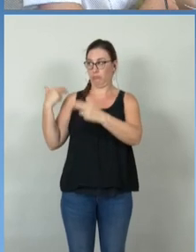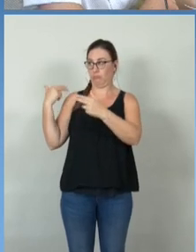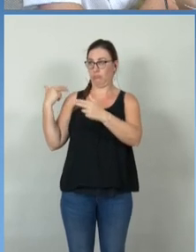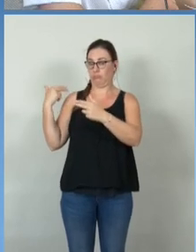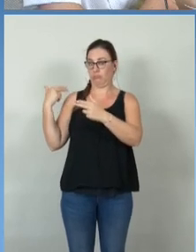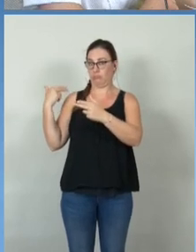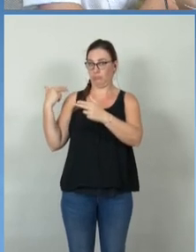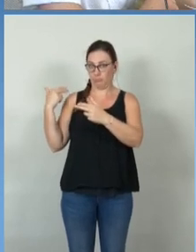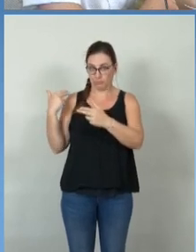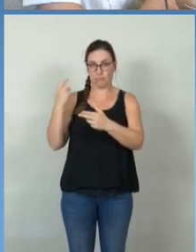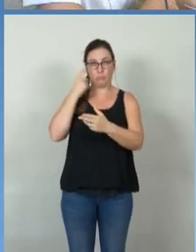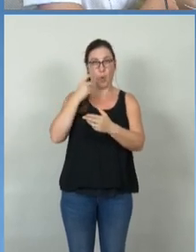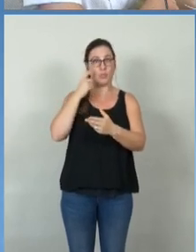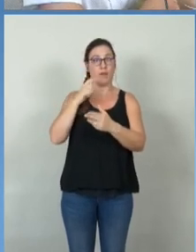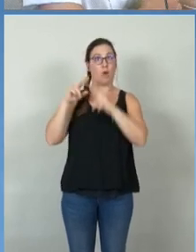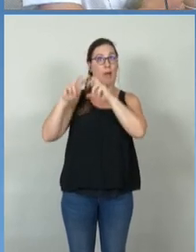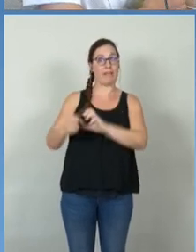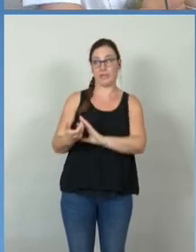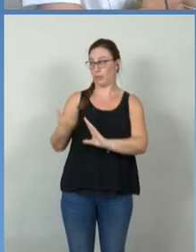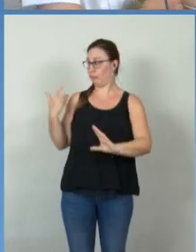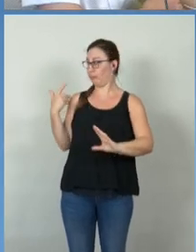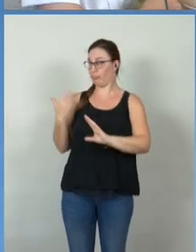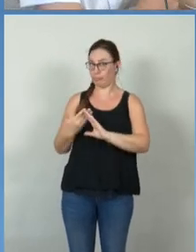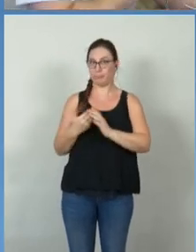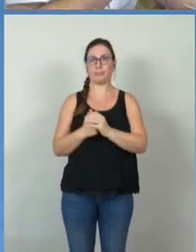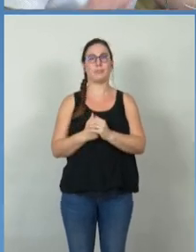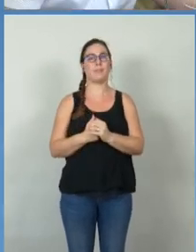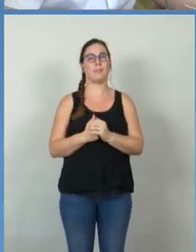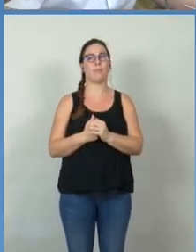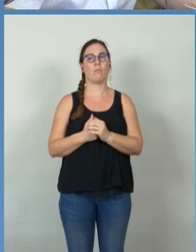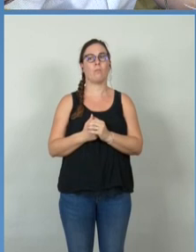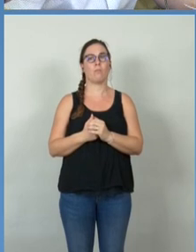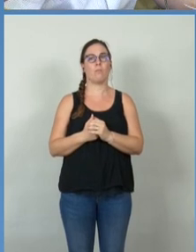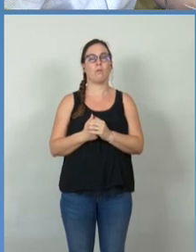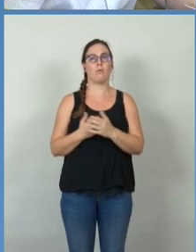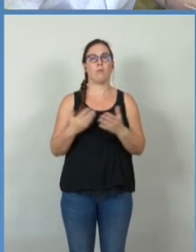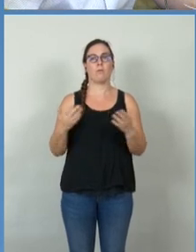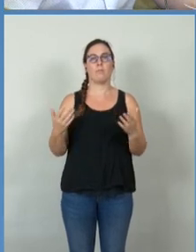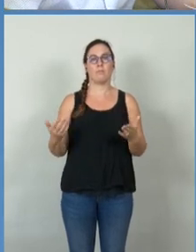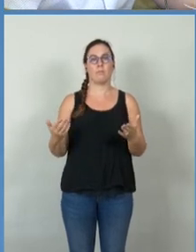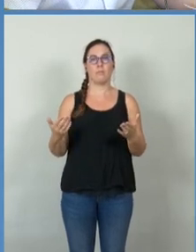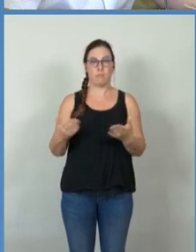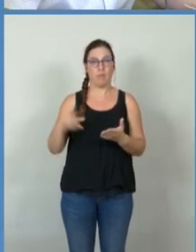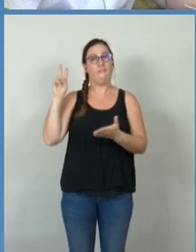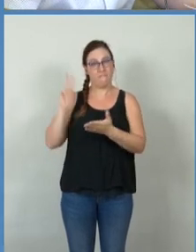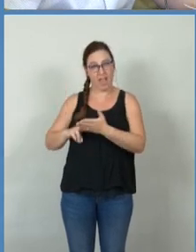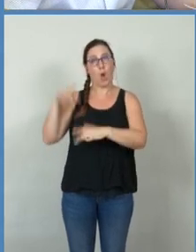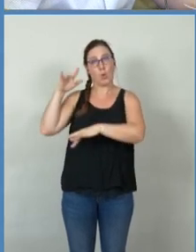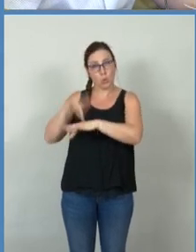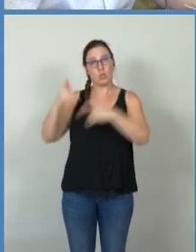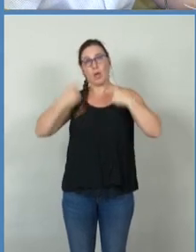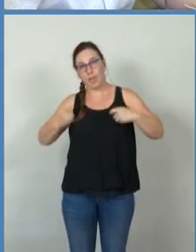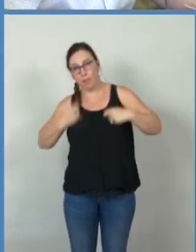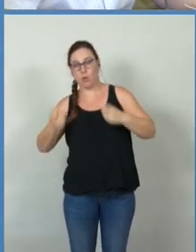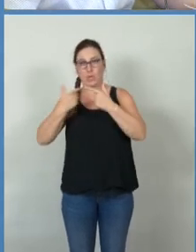observons aujourd'hui c'est donc ce qui a réellement été réalisé et